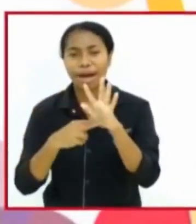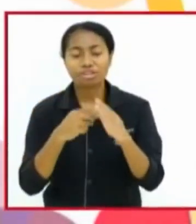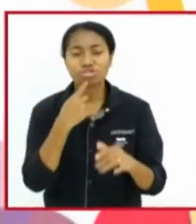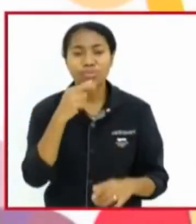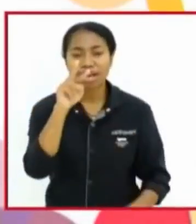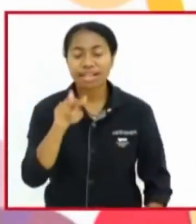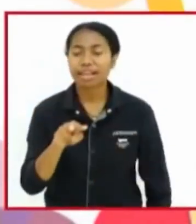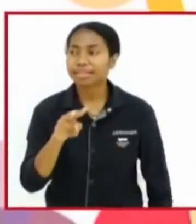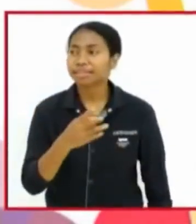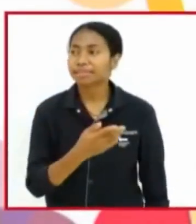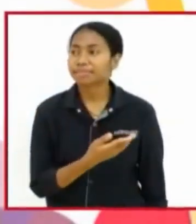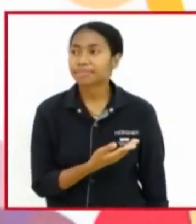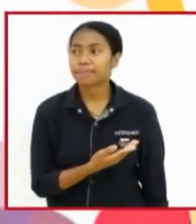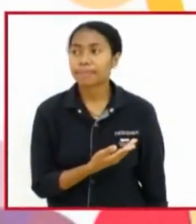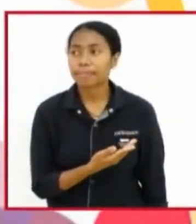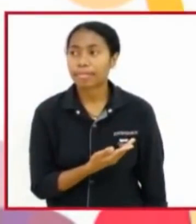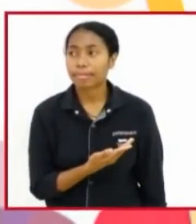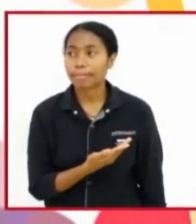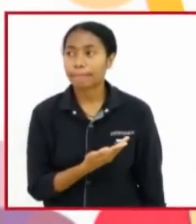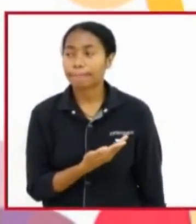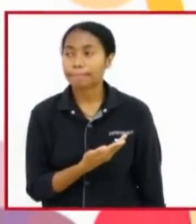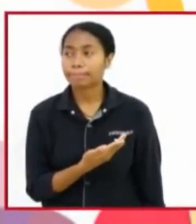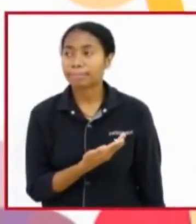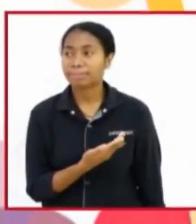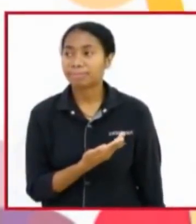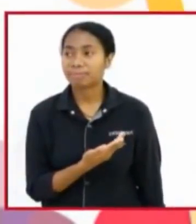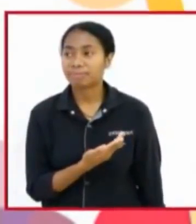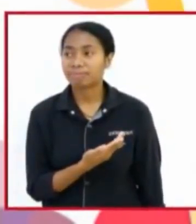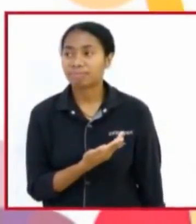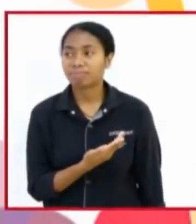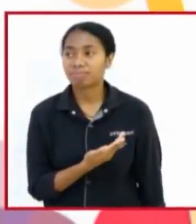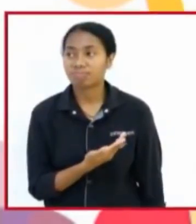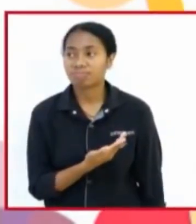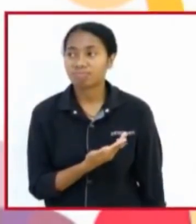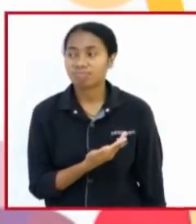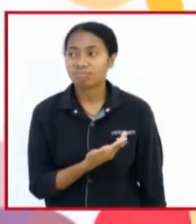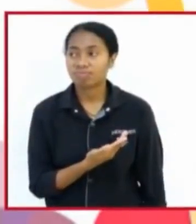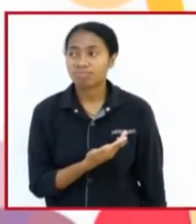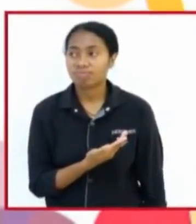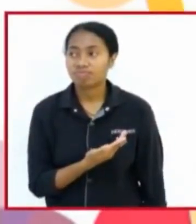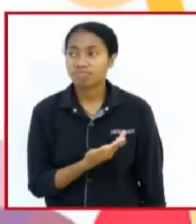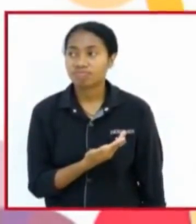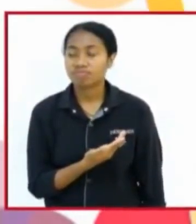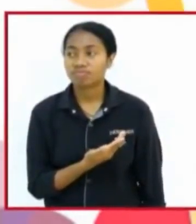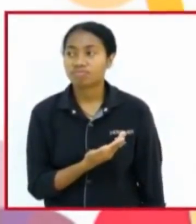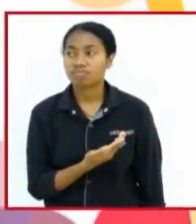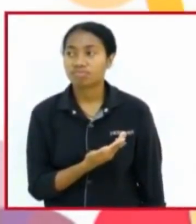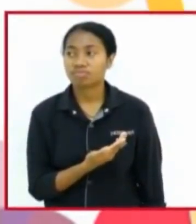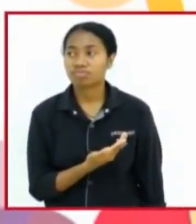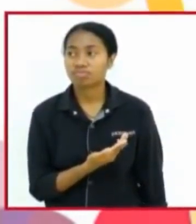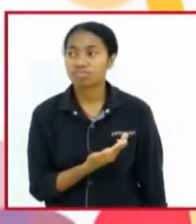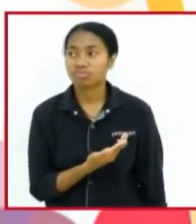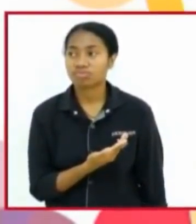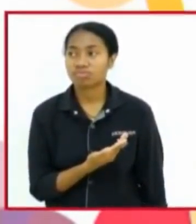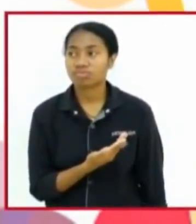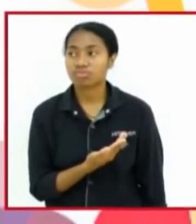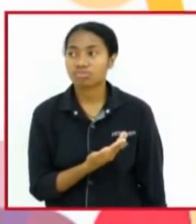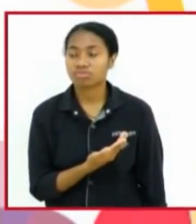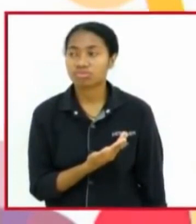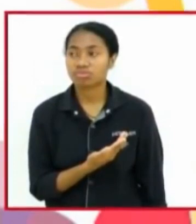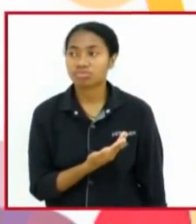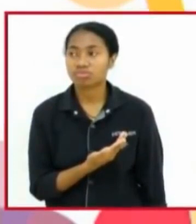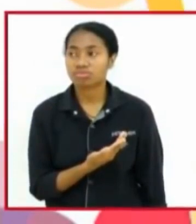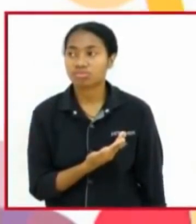yang tewas dari Israel 779 orang dari Negara Arab 21.000 yang terluka di